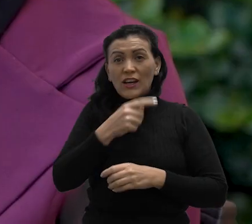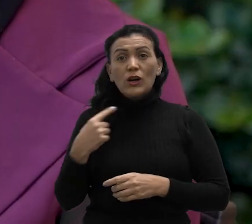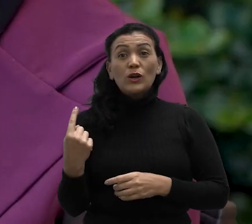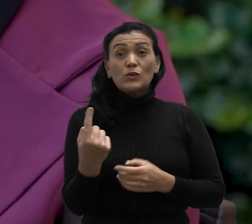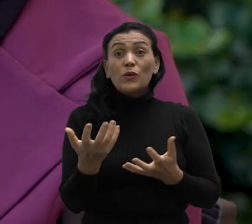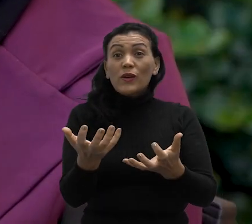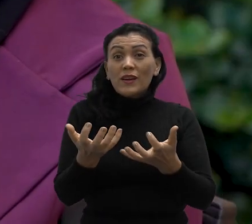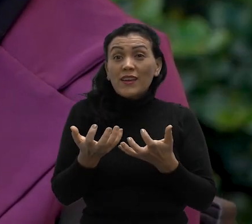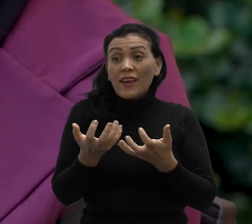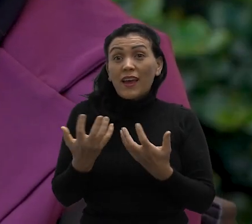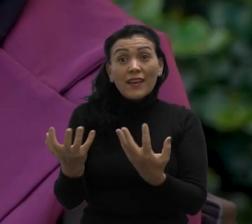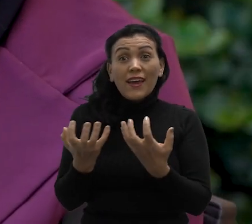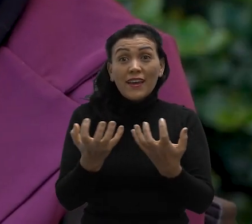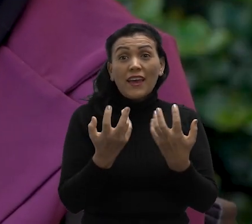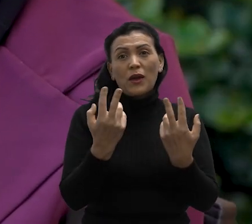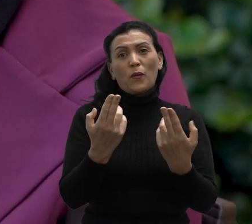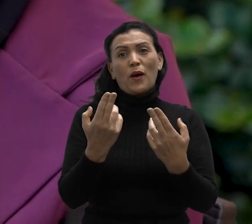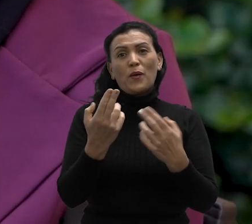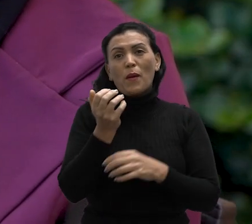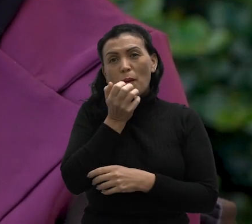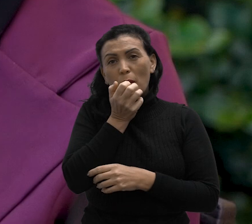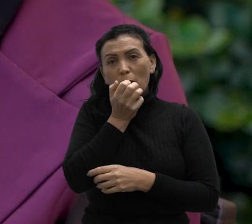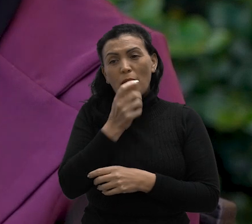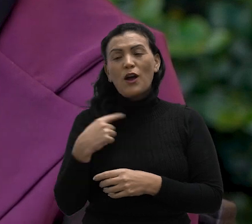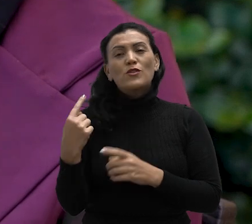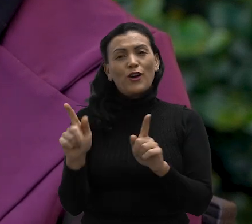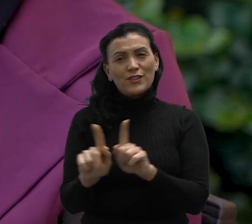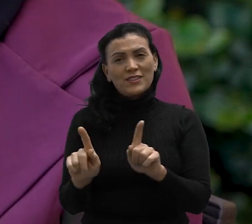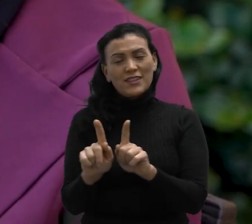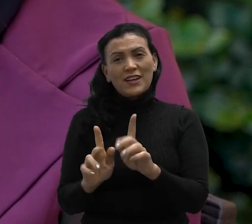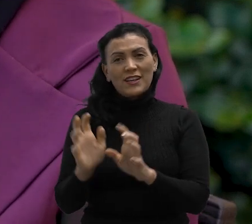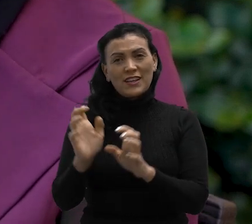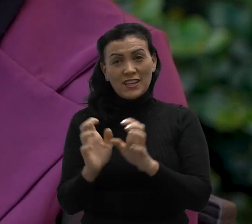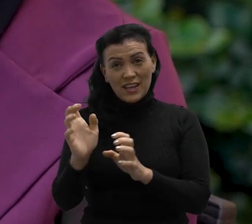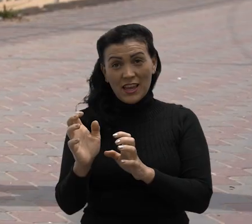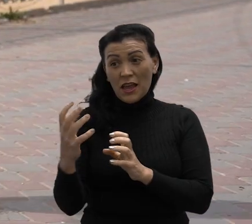صغيرة، الكل بده ياخذ هاي الشغلة منا، بس احنا كنا عاملين زي العصابة، ما حدش بيقدر علينا.